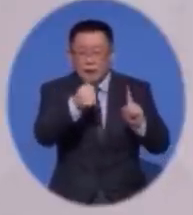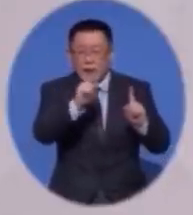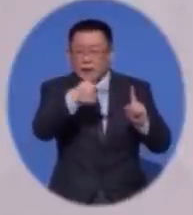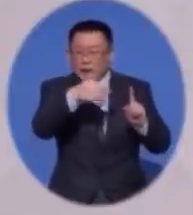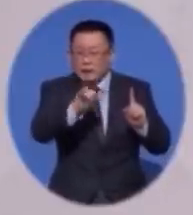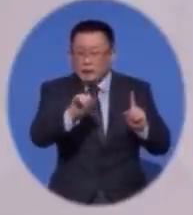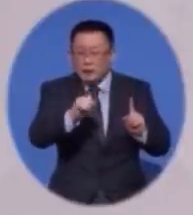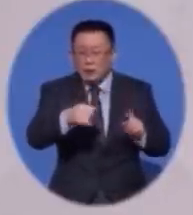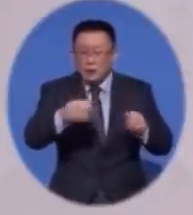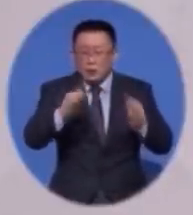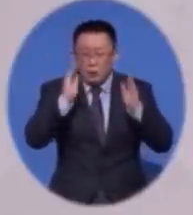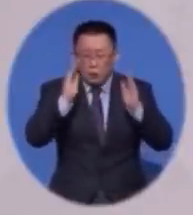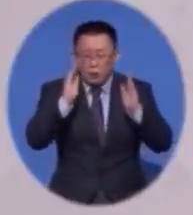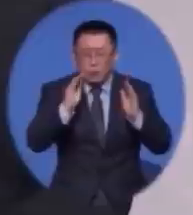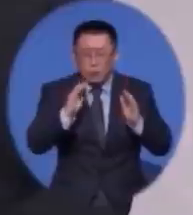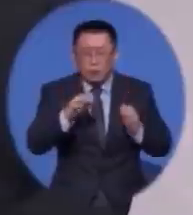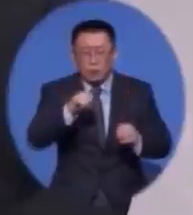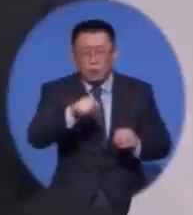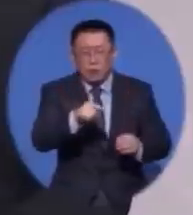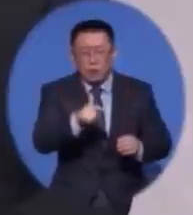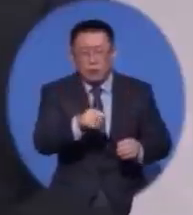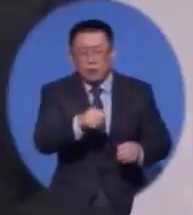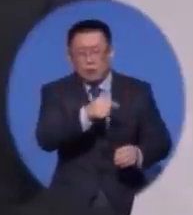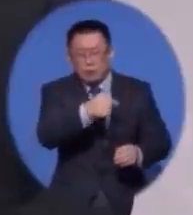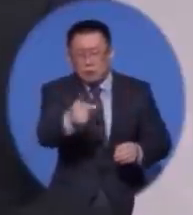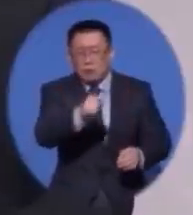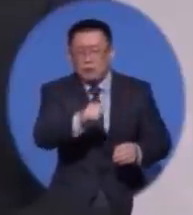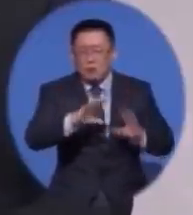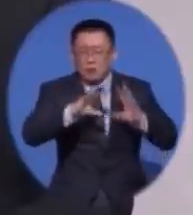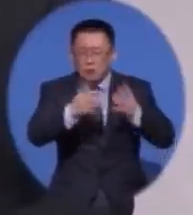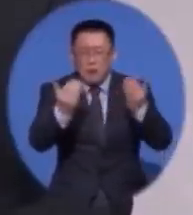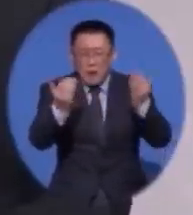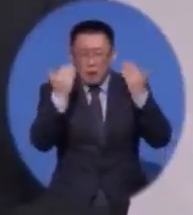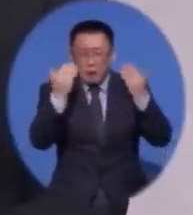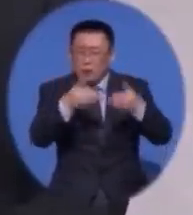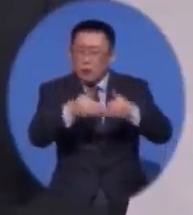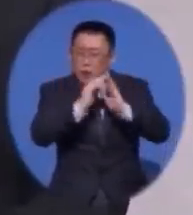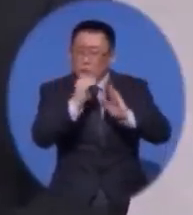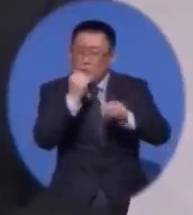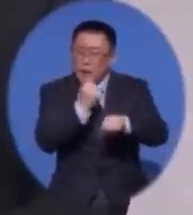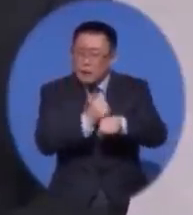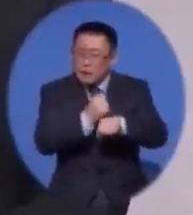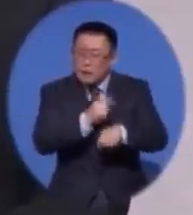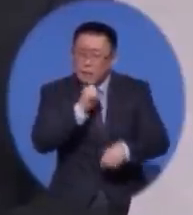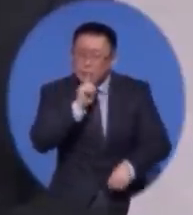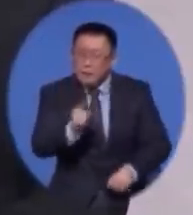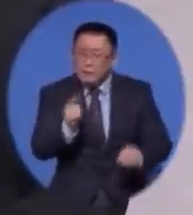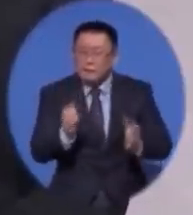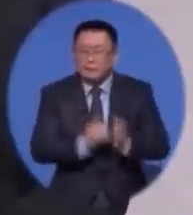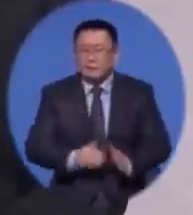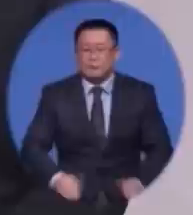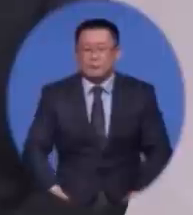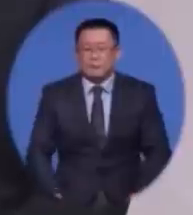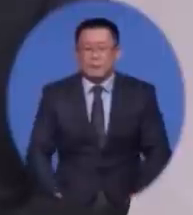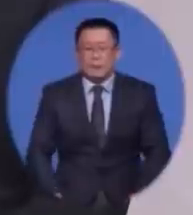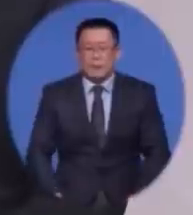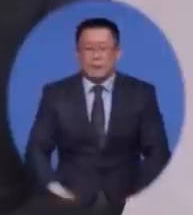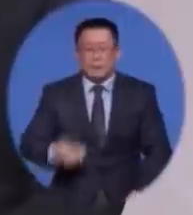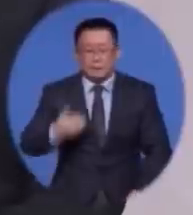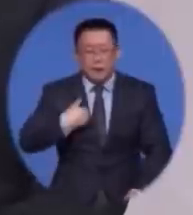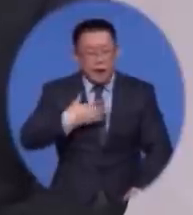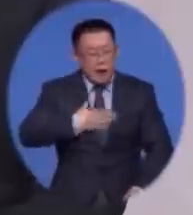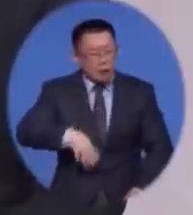수업료가 수백만 원, 수천만 원이 될 수도 있는 국제학교를 설립하겠다라고 했습니다. 제가